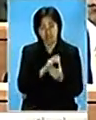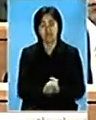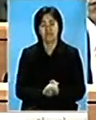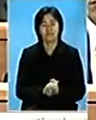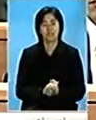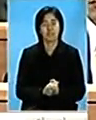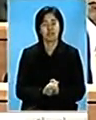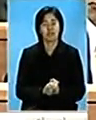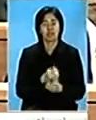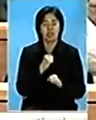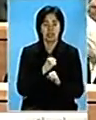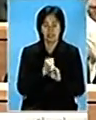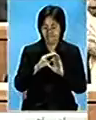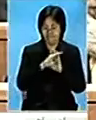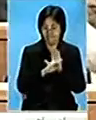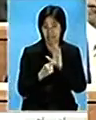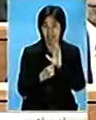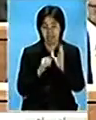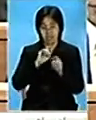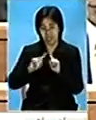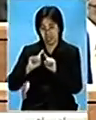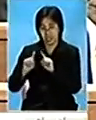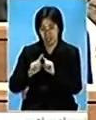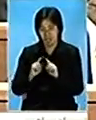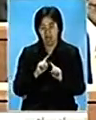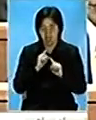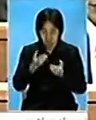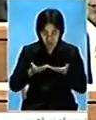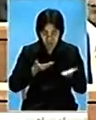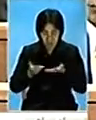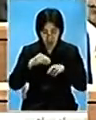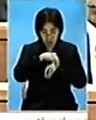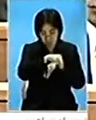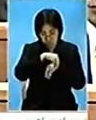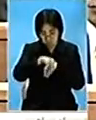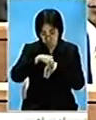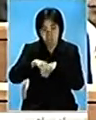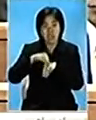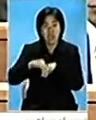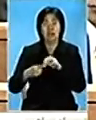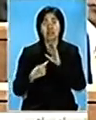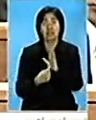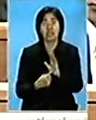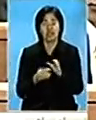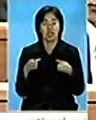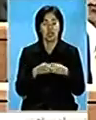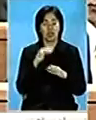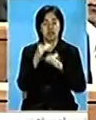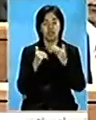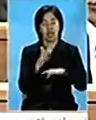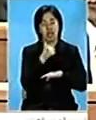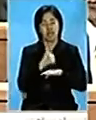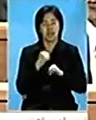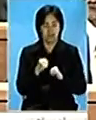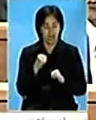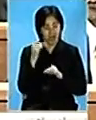กเอากิจกรรมต่างๆไปขับเคลื่อนร่วมกับภาคีเครือข่ายที่สภาพัฒนาทางการเมืองได้พยายามขับเ